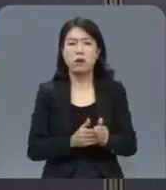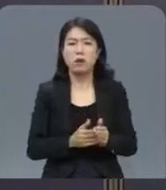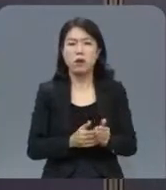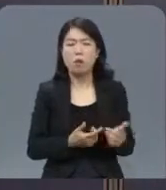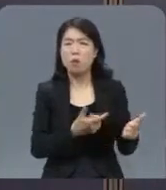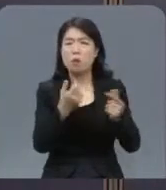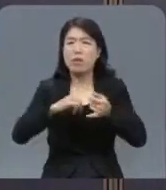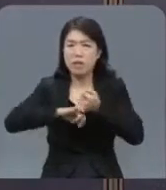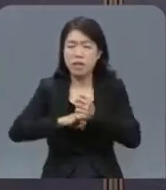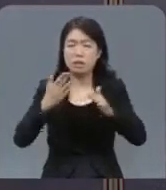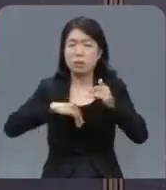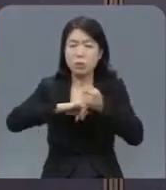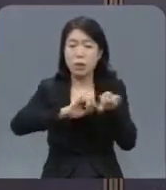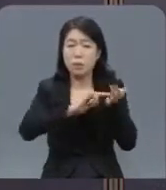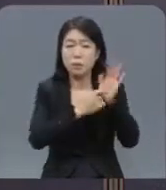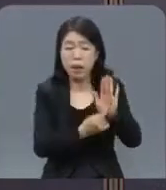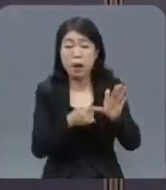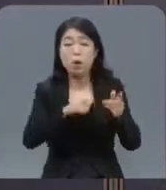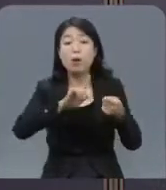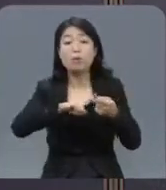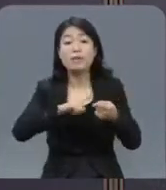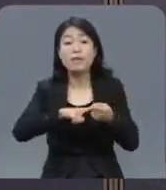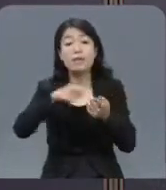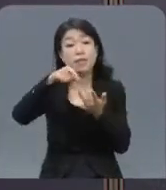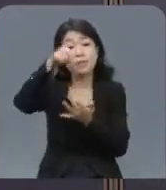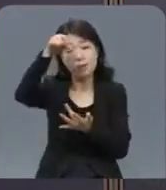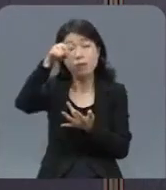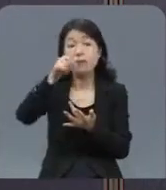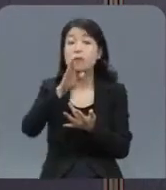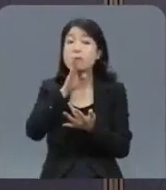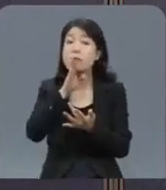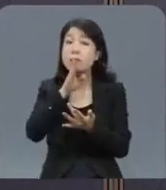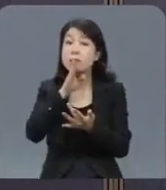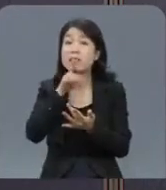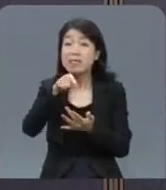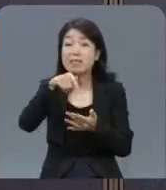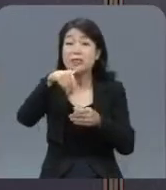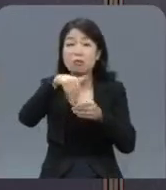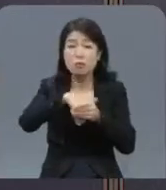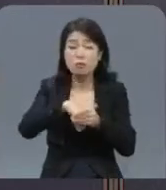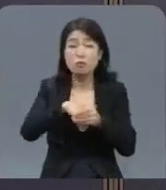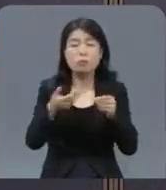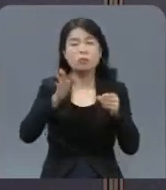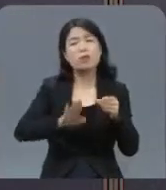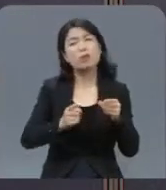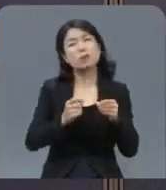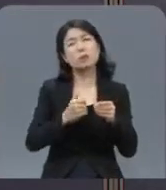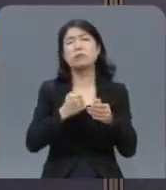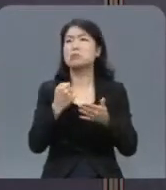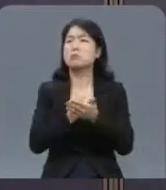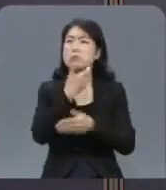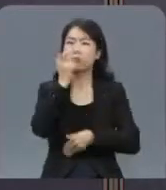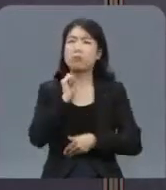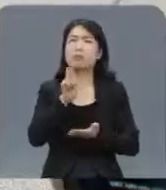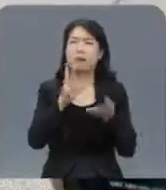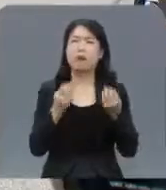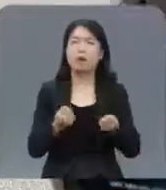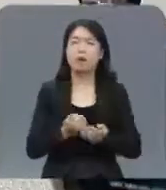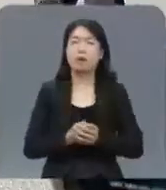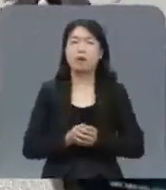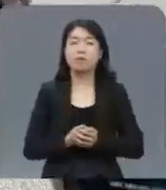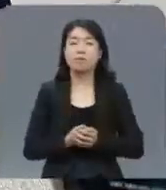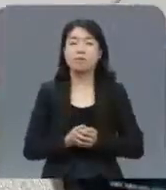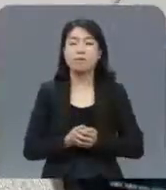그것의 b1 요건도 로부터 선택을 받는 측면 이라고 본다 라고 한다면 상당히 좀 아쉬운 부분들이 있는 거죠